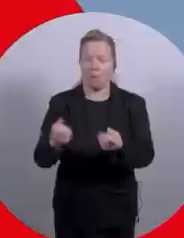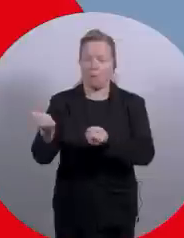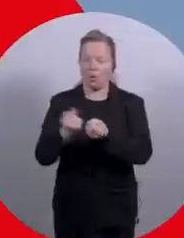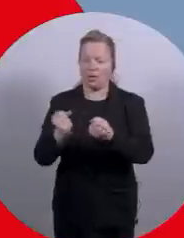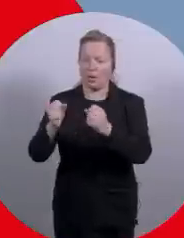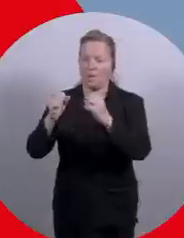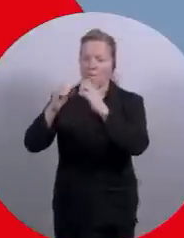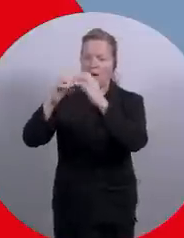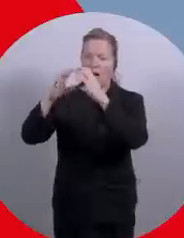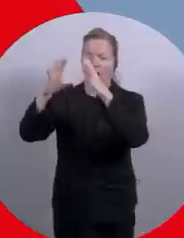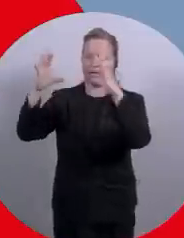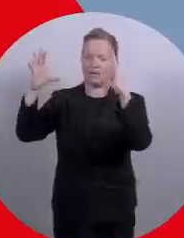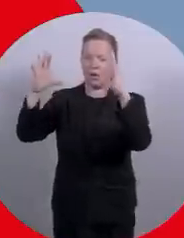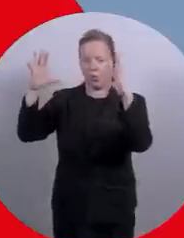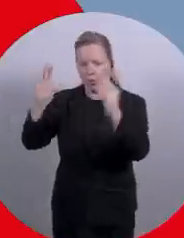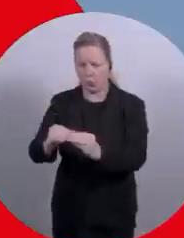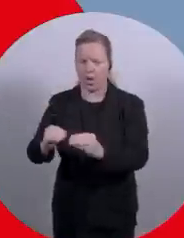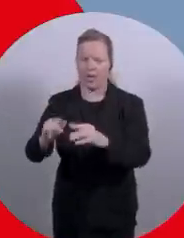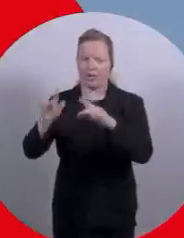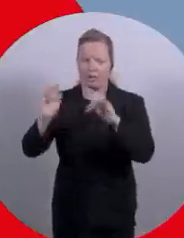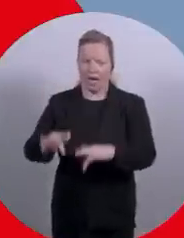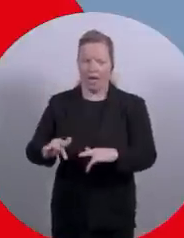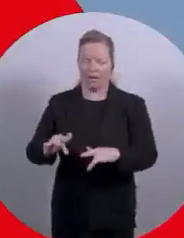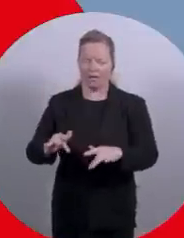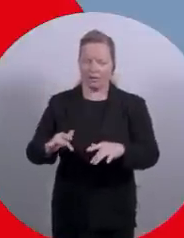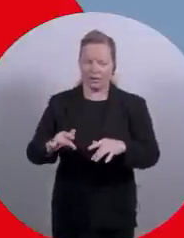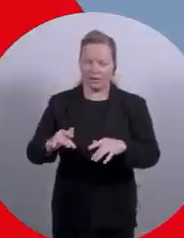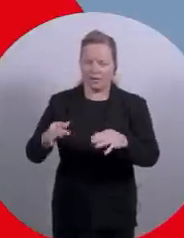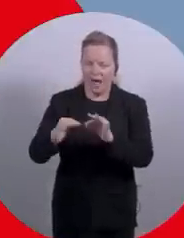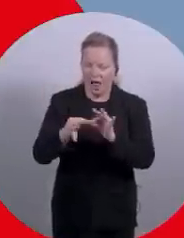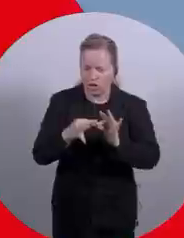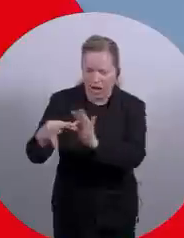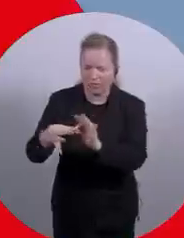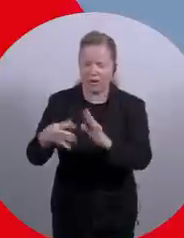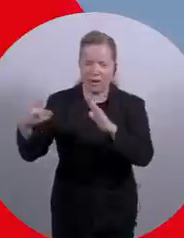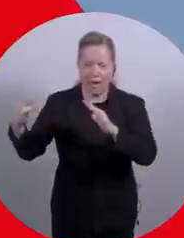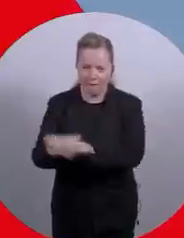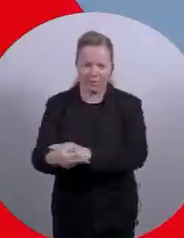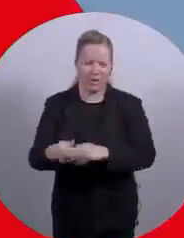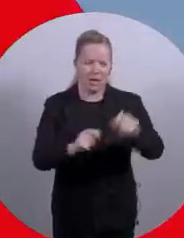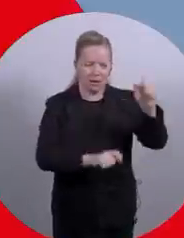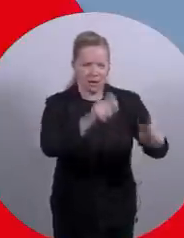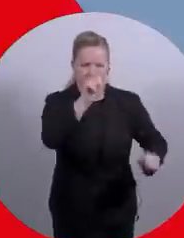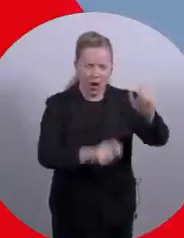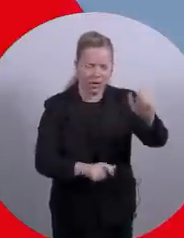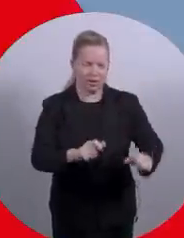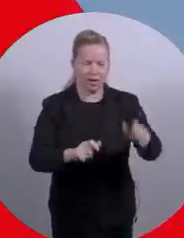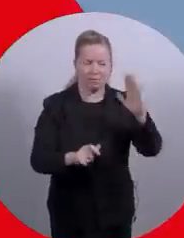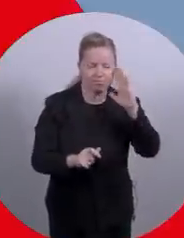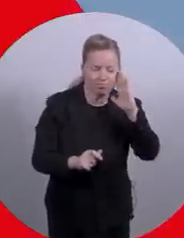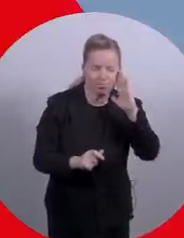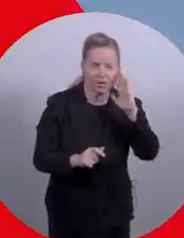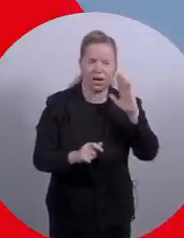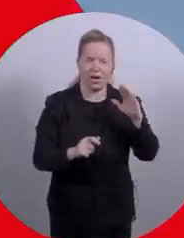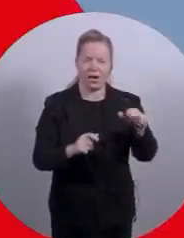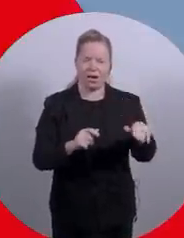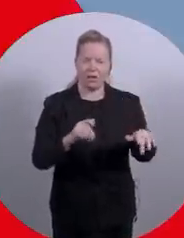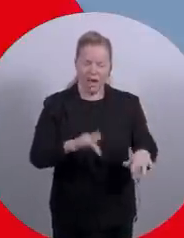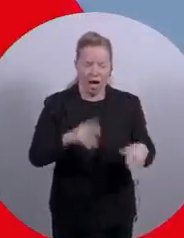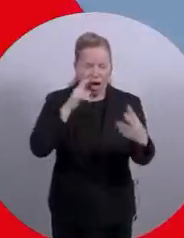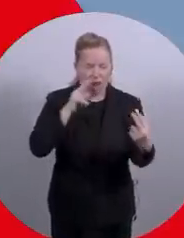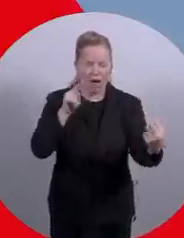aus Kappen wir Seilschaften hören wir den Menschen an der Basis zu reden wir mit ihnen auf Augenhöhe und mit